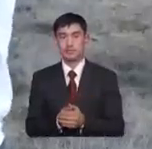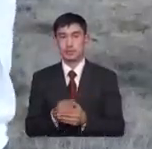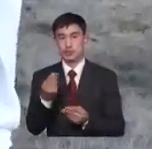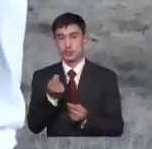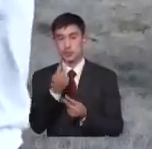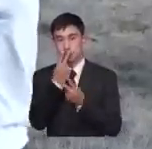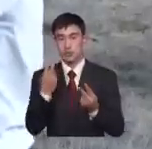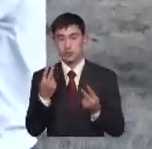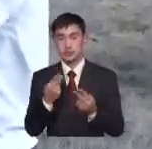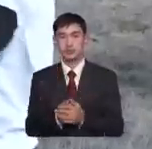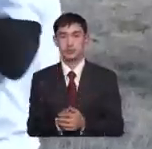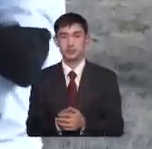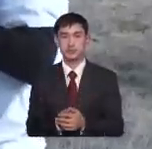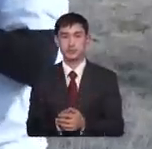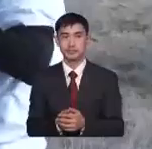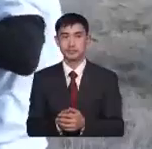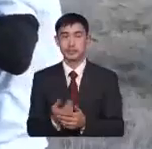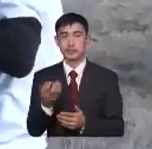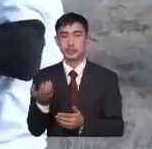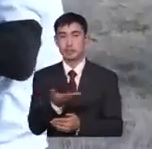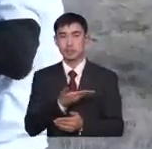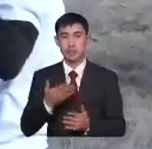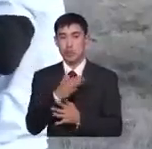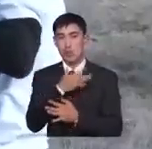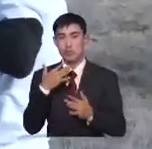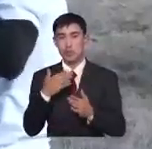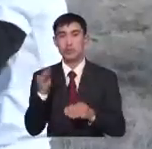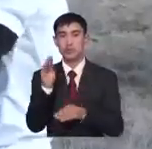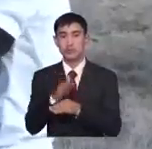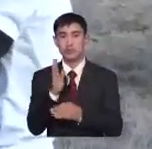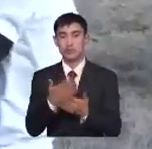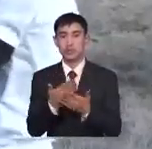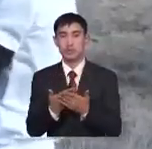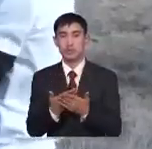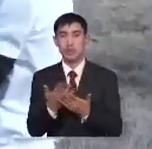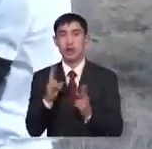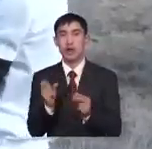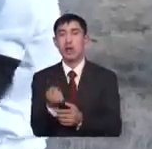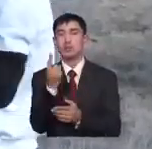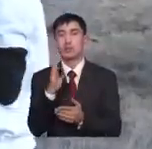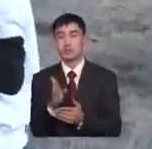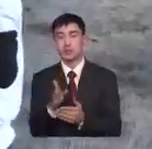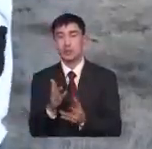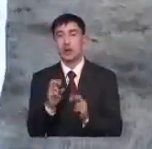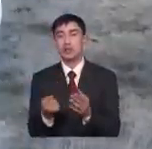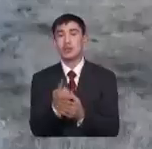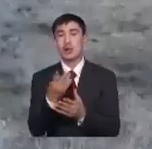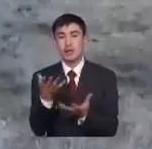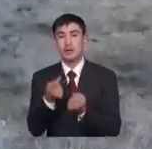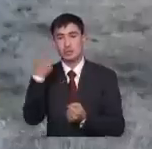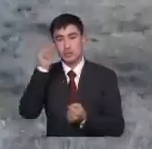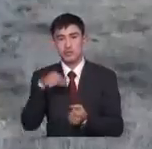ұстап көріп жатырмыз. Және ол бізге көптеген үлес қосады, мысалы біз оның қалай пайда болуын, қайдан алынатынын